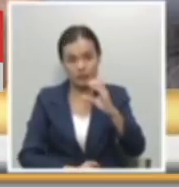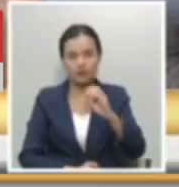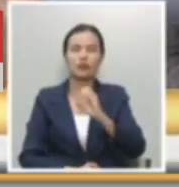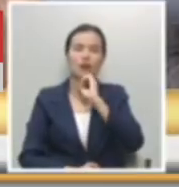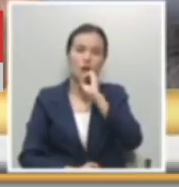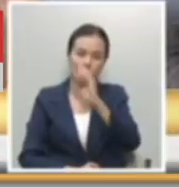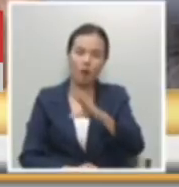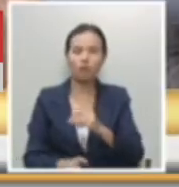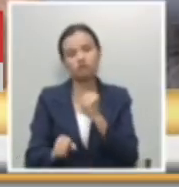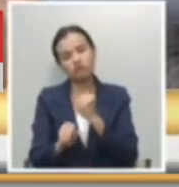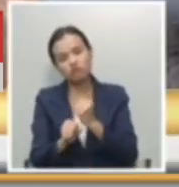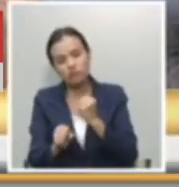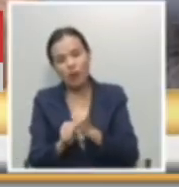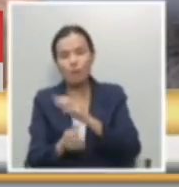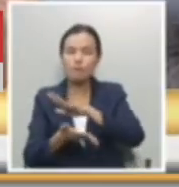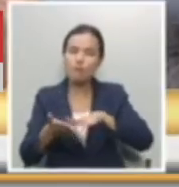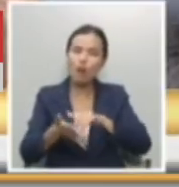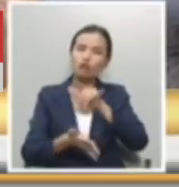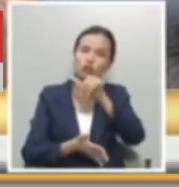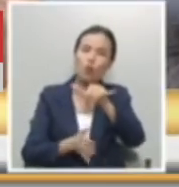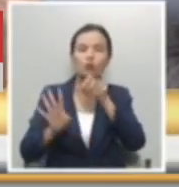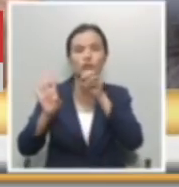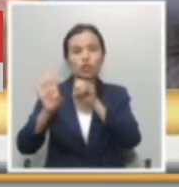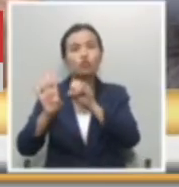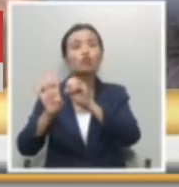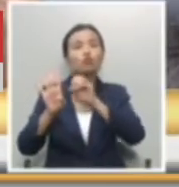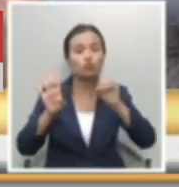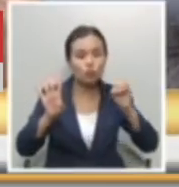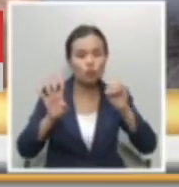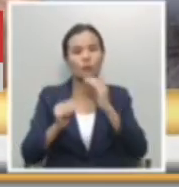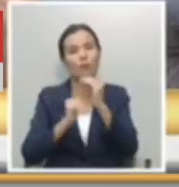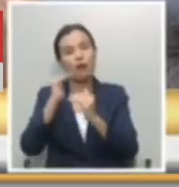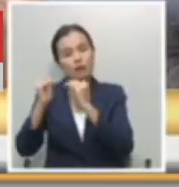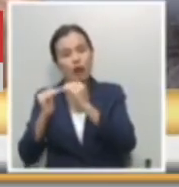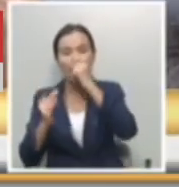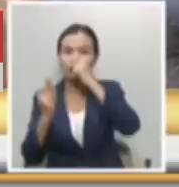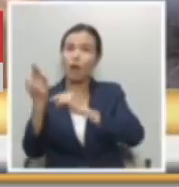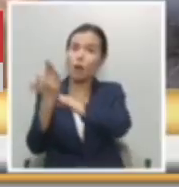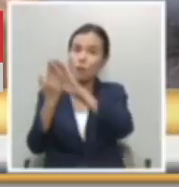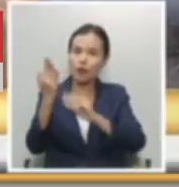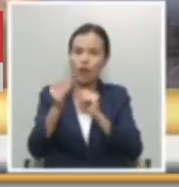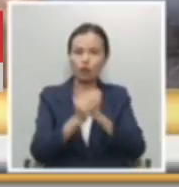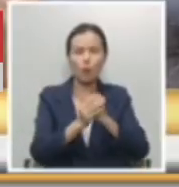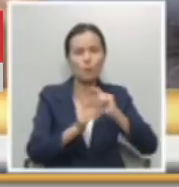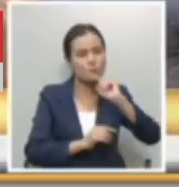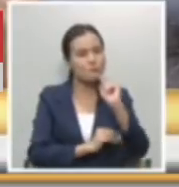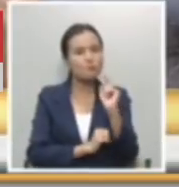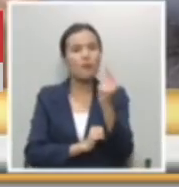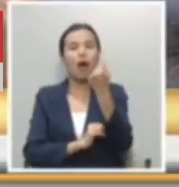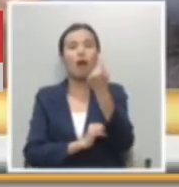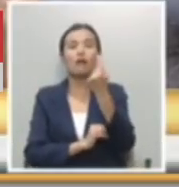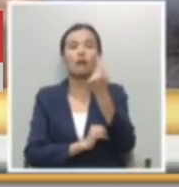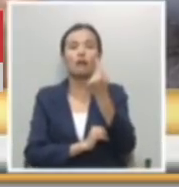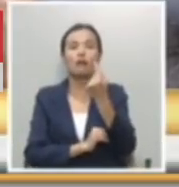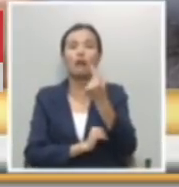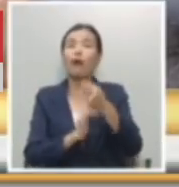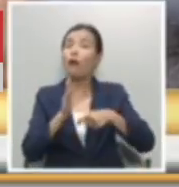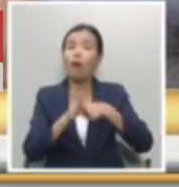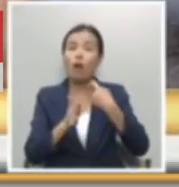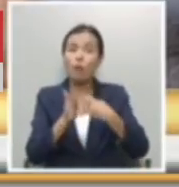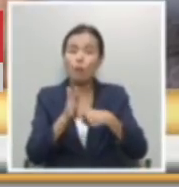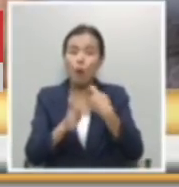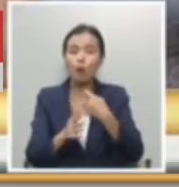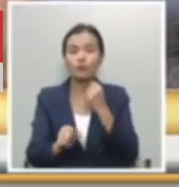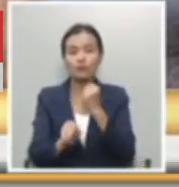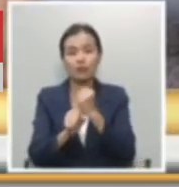จะต้องเป็นยุทธศาสตร์ 4.0 จะพัฒนาประเทศไปในยุคใหม่เป็นข้ออ้างที่ไปท